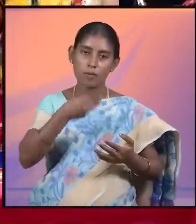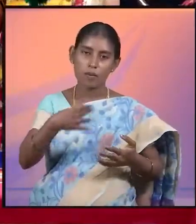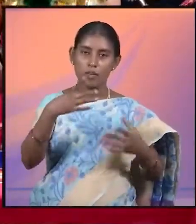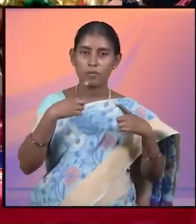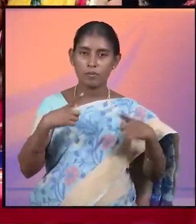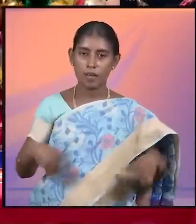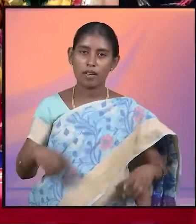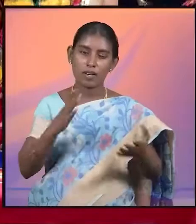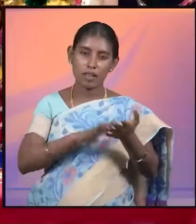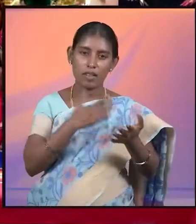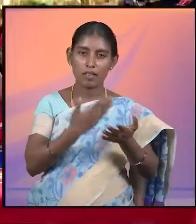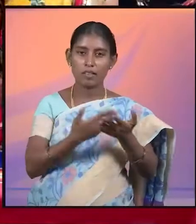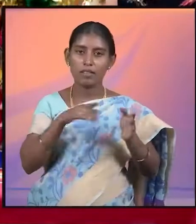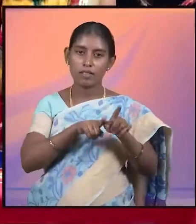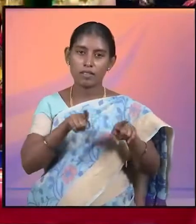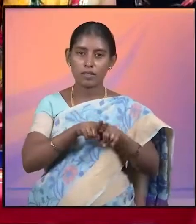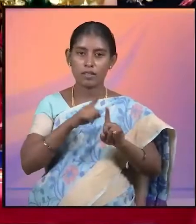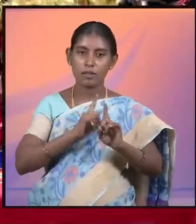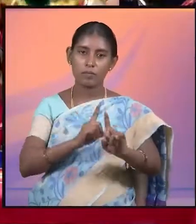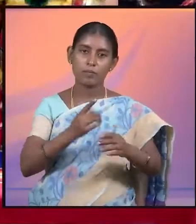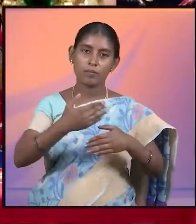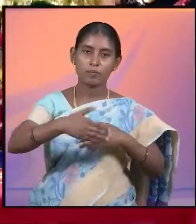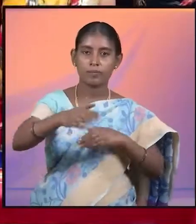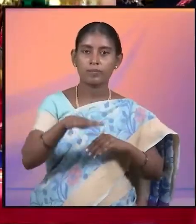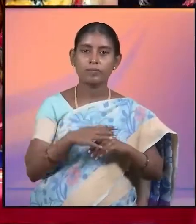வாழிய வாழிய வாழியவே, வாழிய வாழிய.